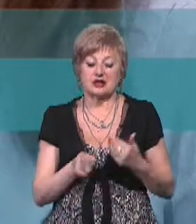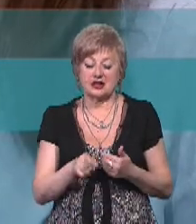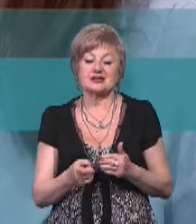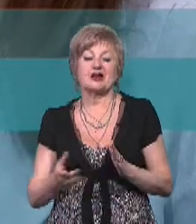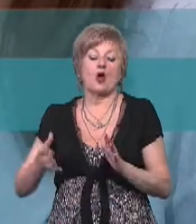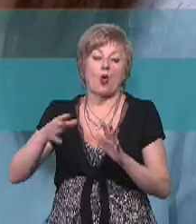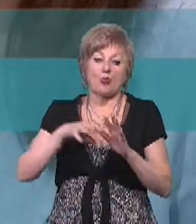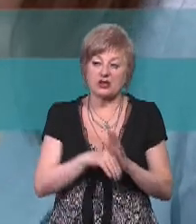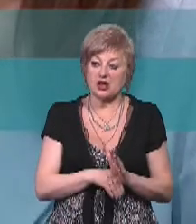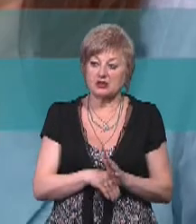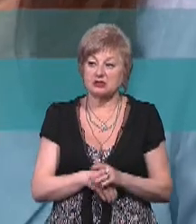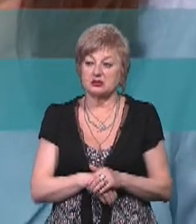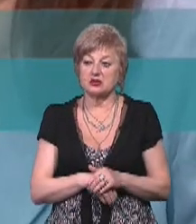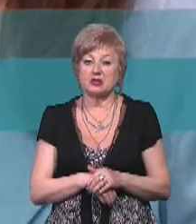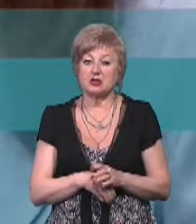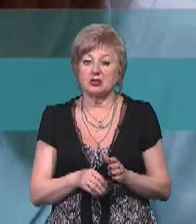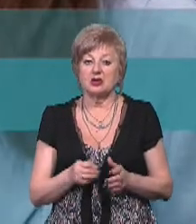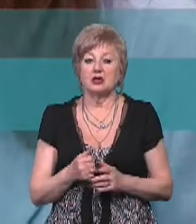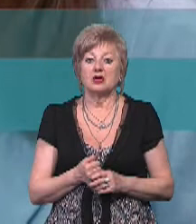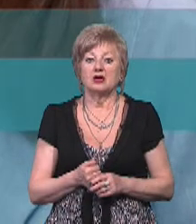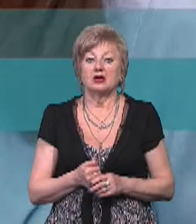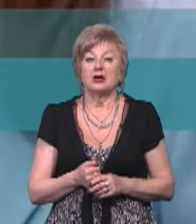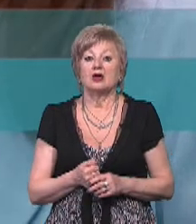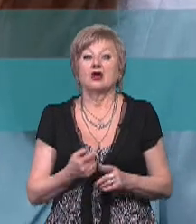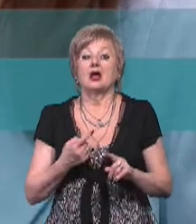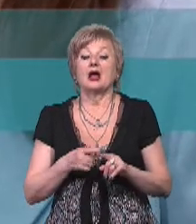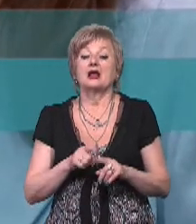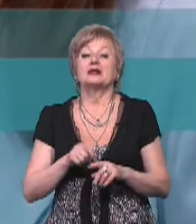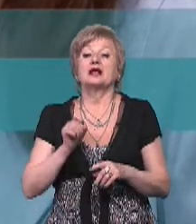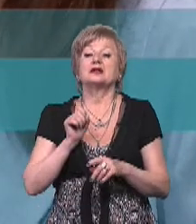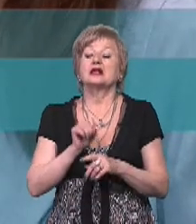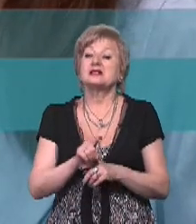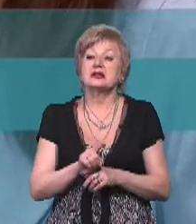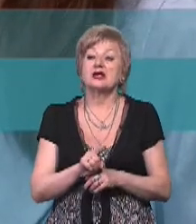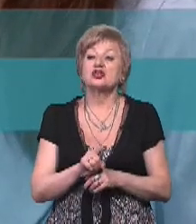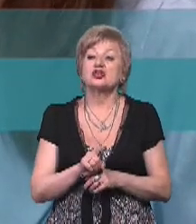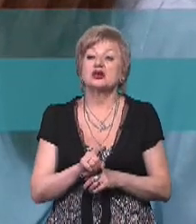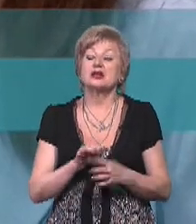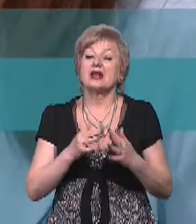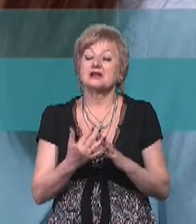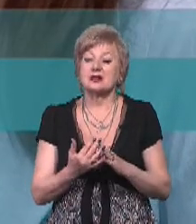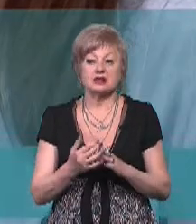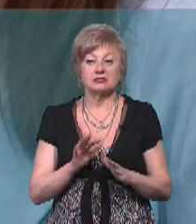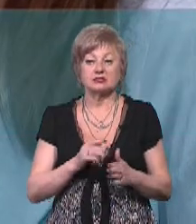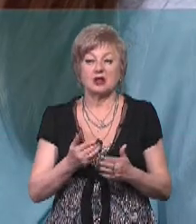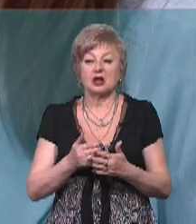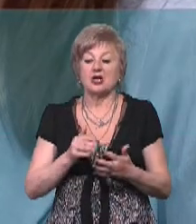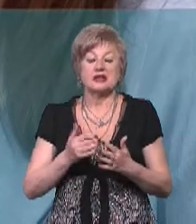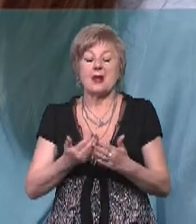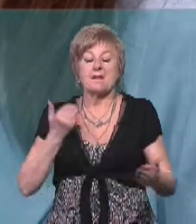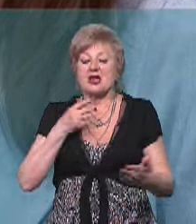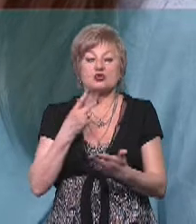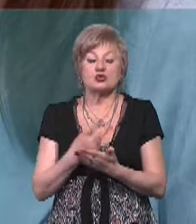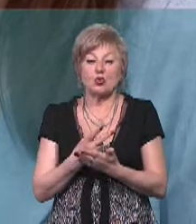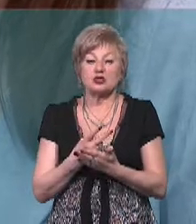об'єднаються. Я маю на увазі ці субвенції, які призначені саме для селищ. для селищ не передбачені субвенції. В тому